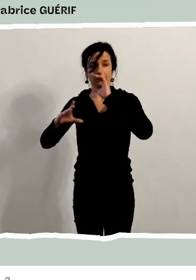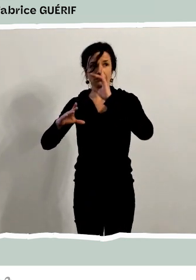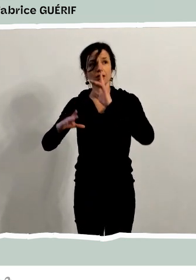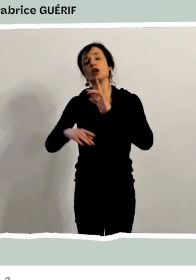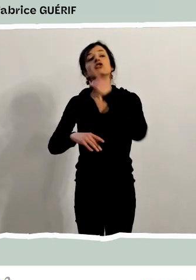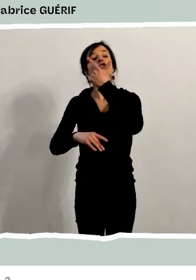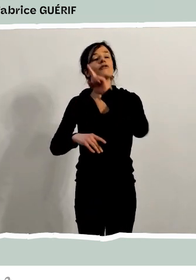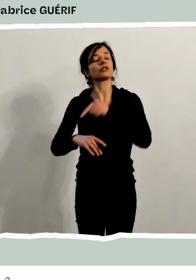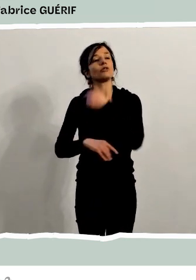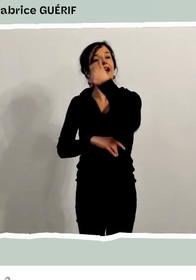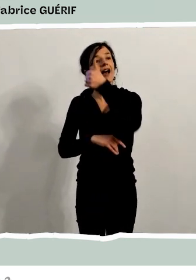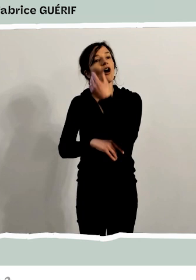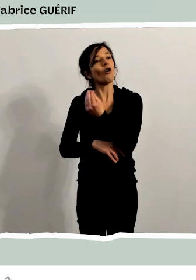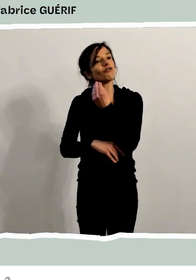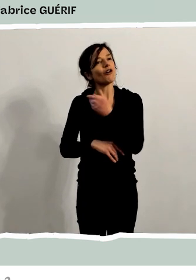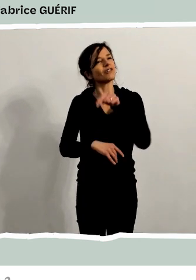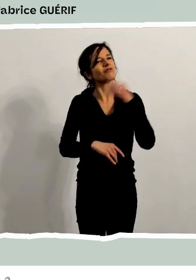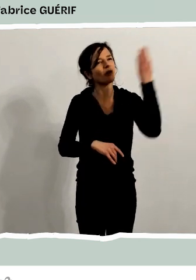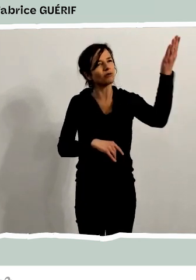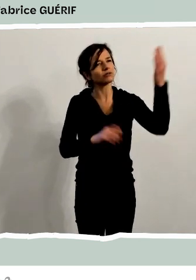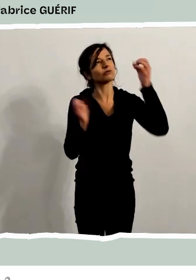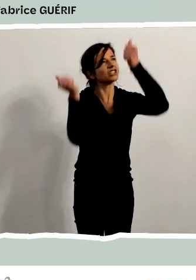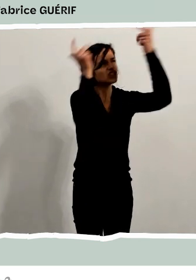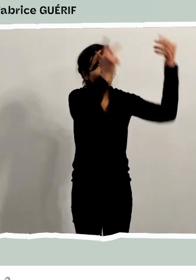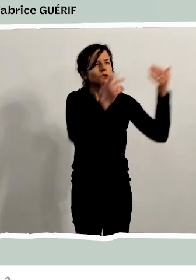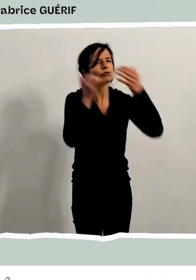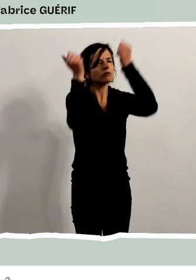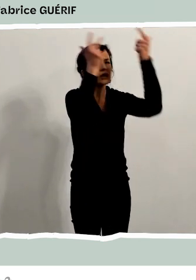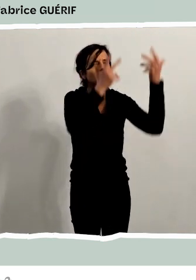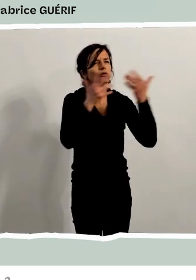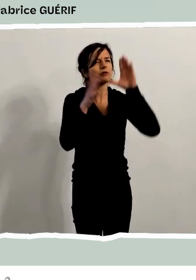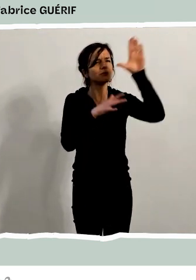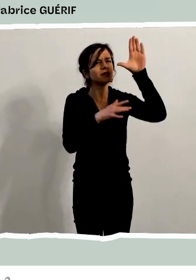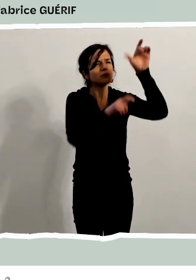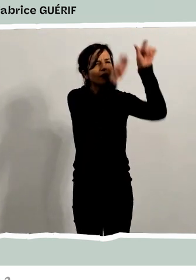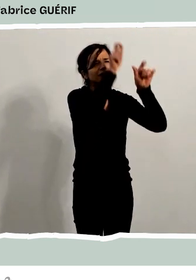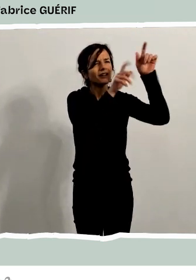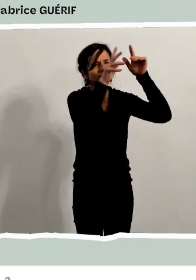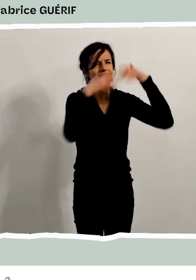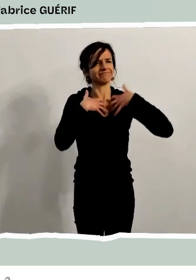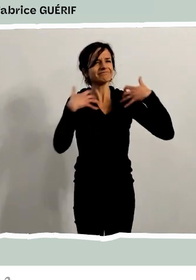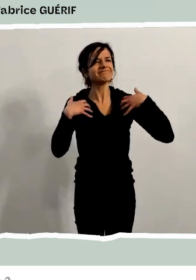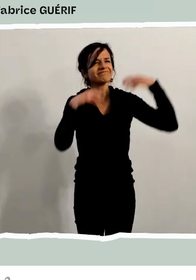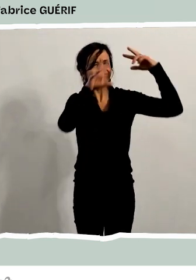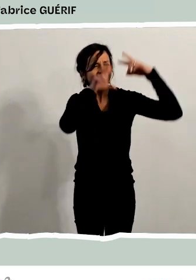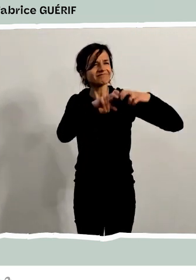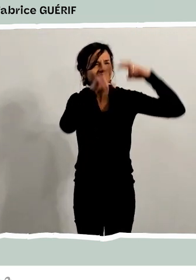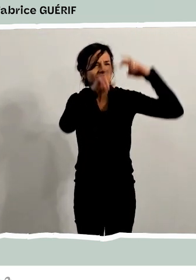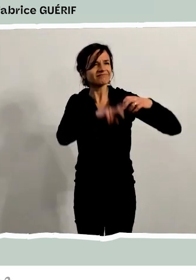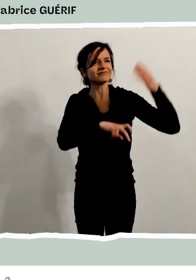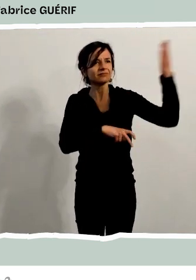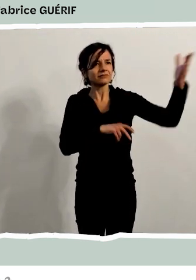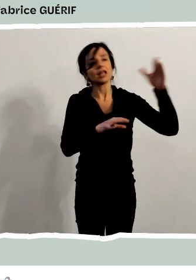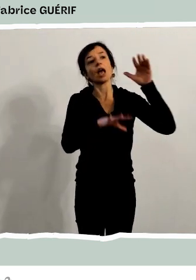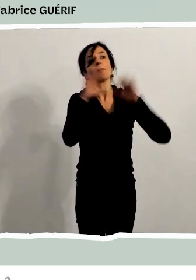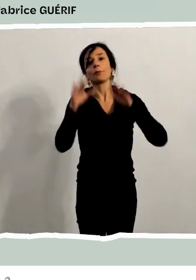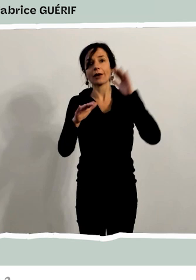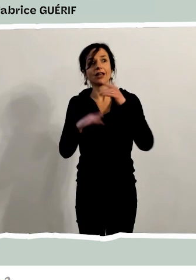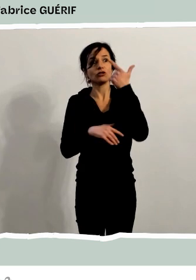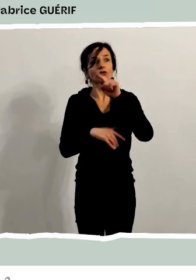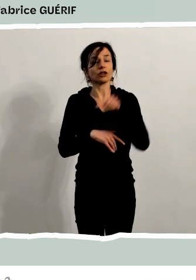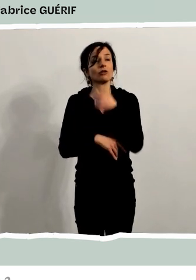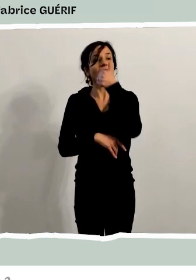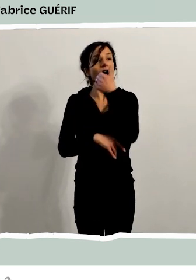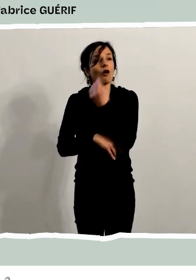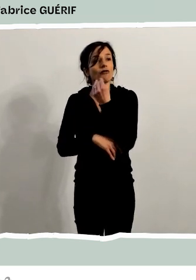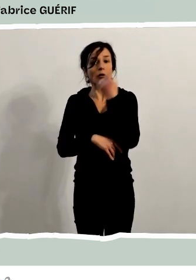ça s'explique par des calculs, hein, on pourra en reparler si vous le souhaitez, mais ce seuil, il permet de maintenir une population